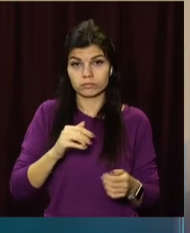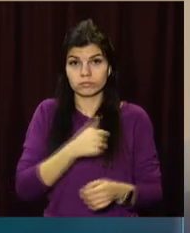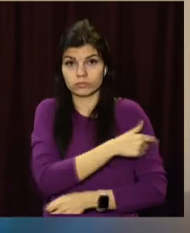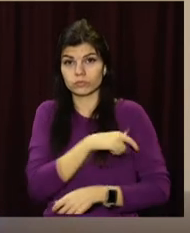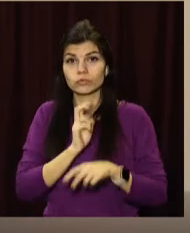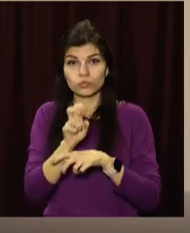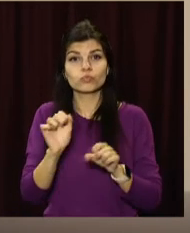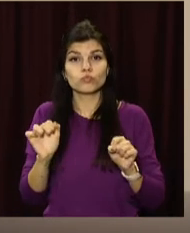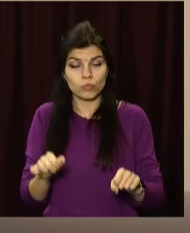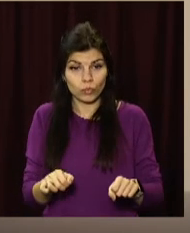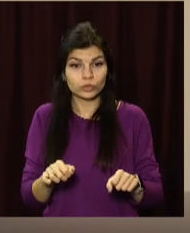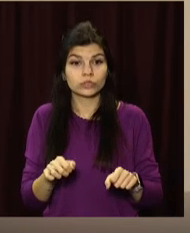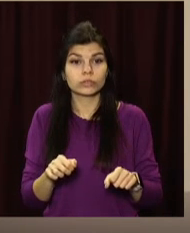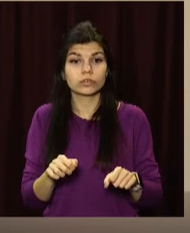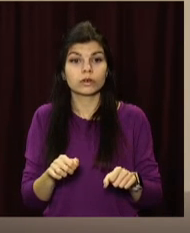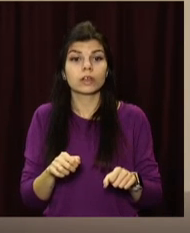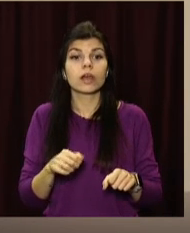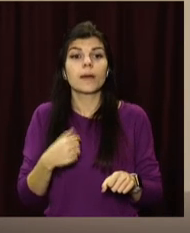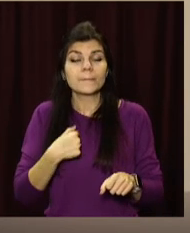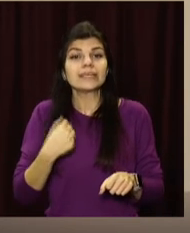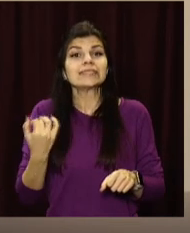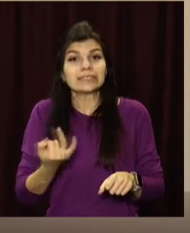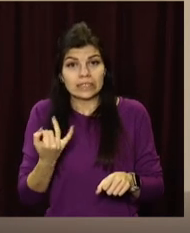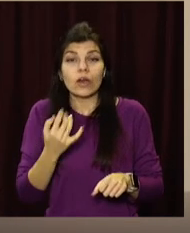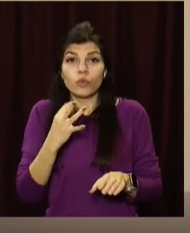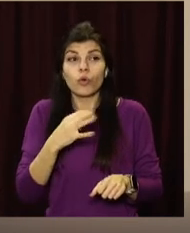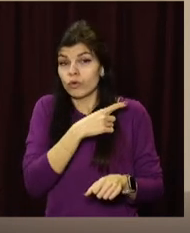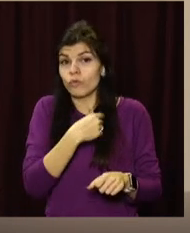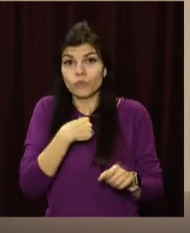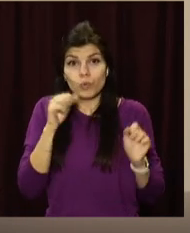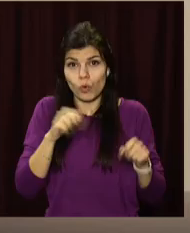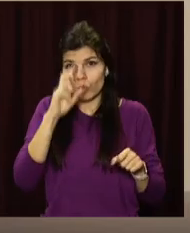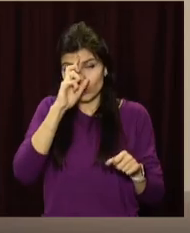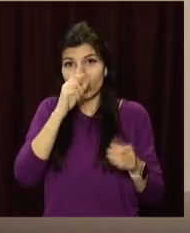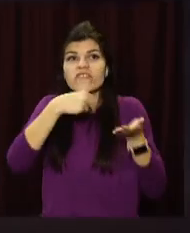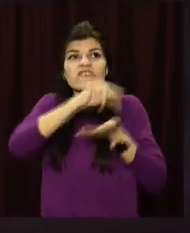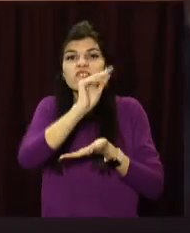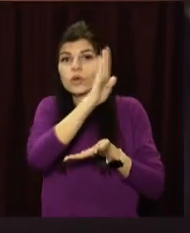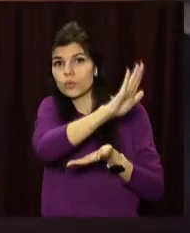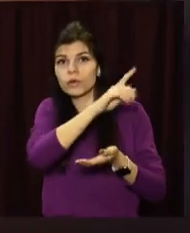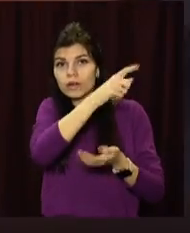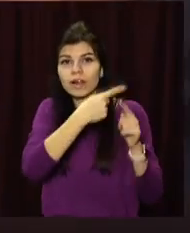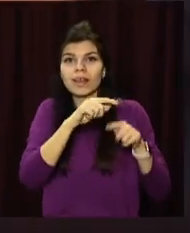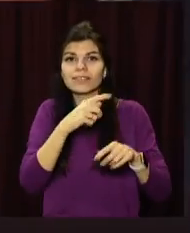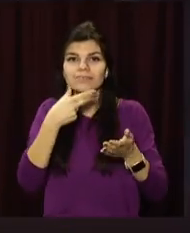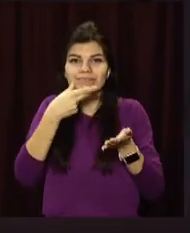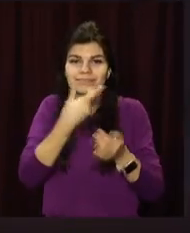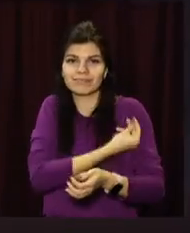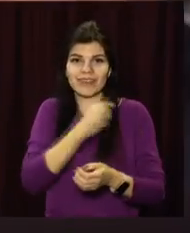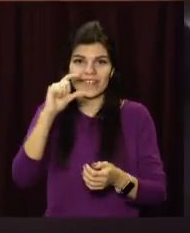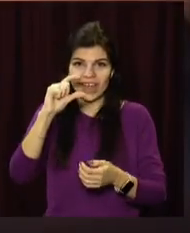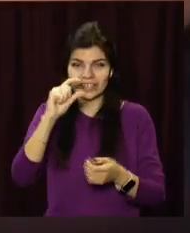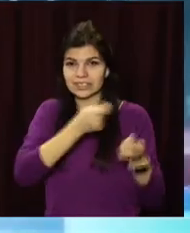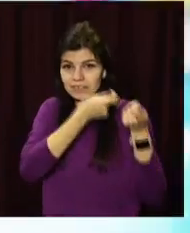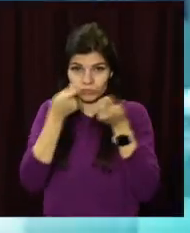ми зацікавлені і маємо ресурс викуповувати всю вакцину, яка буде потрапляти або матиме можливість потрапити на